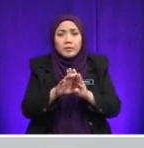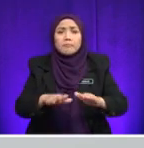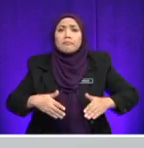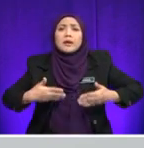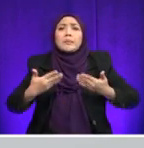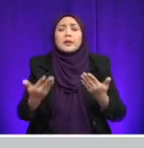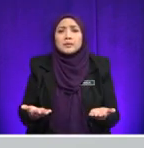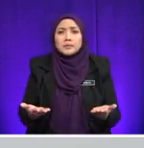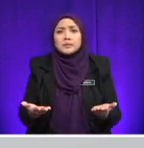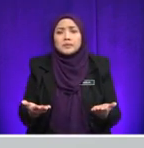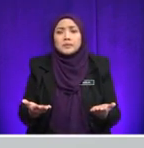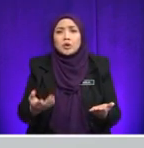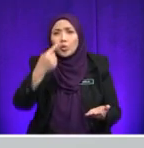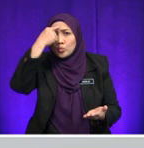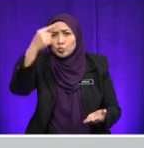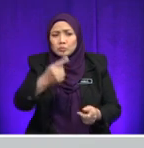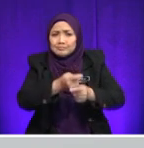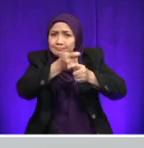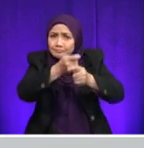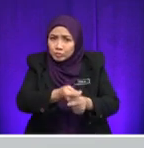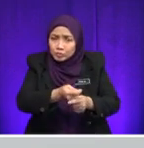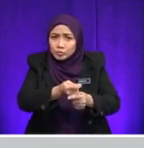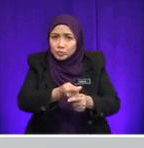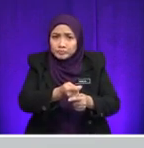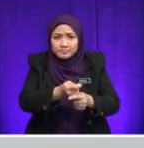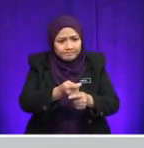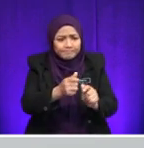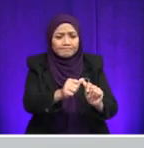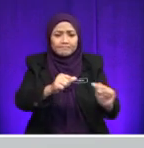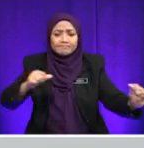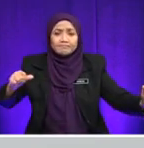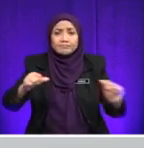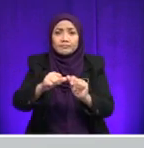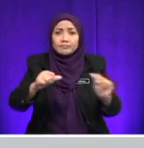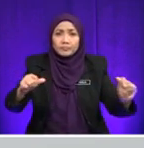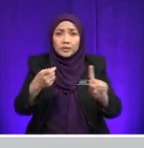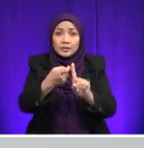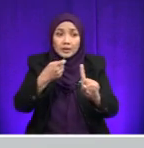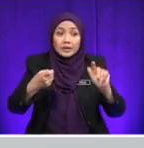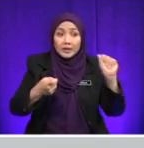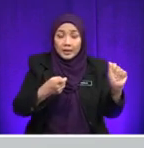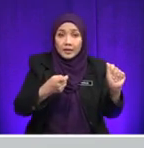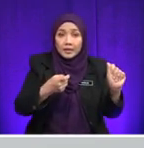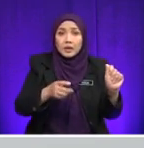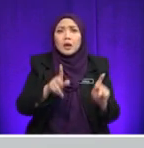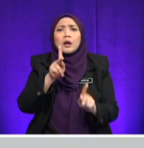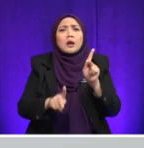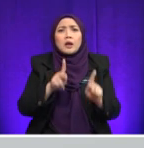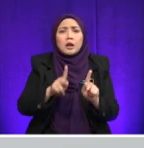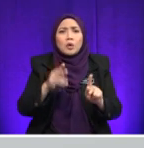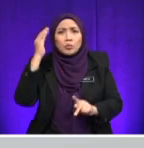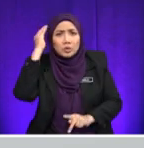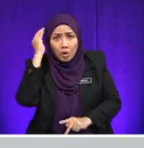PDKT bagaimana untuk menentukan jarak kapal itu daripada pangkalan e jika diketahui